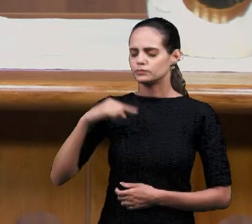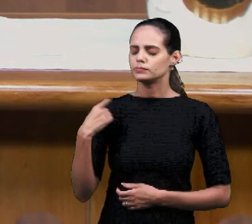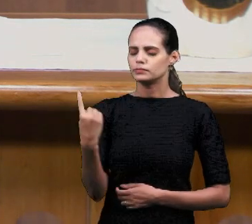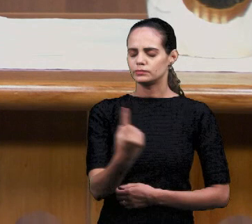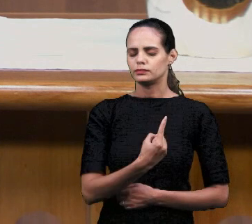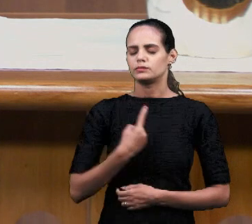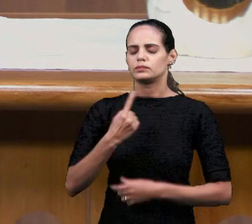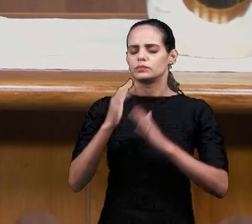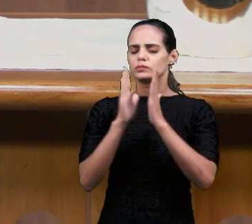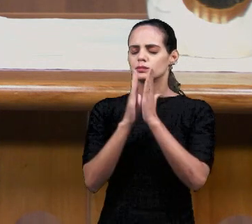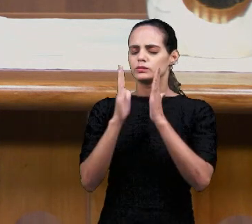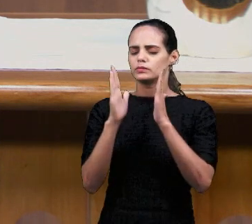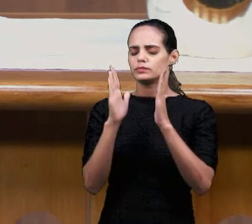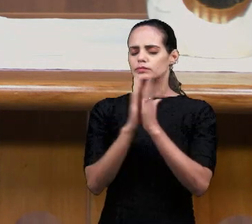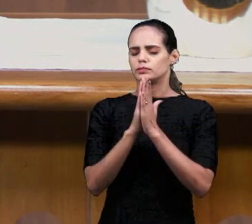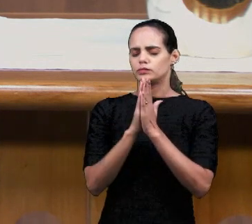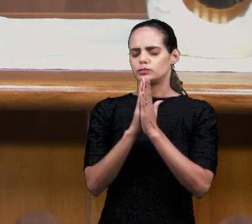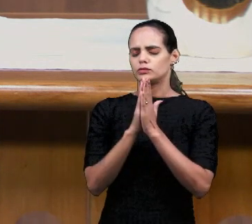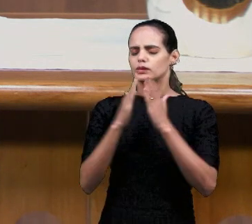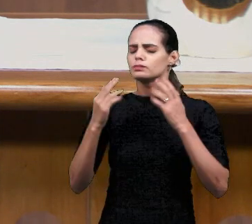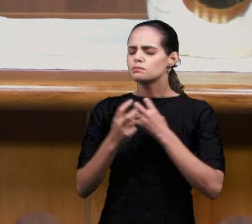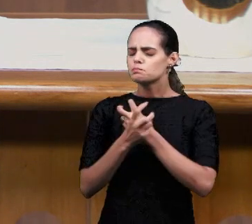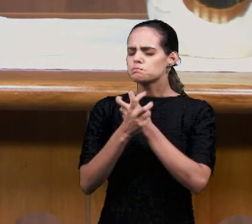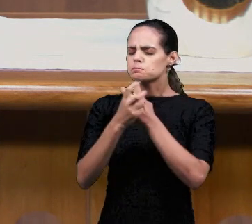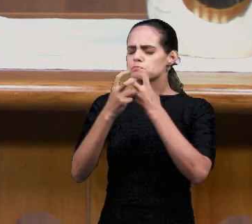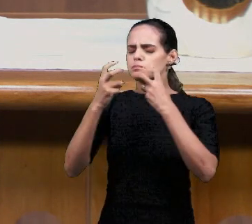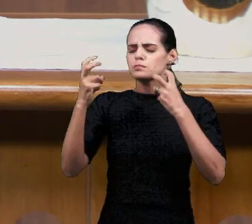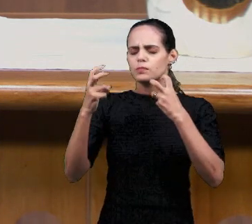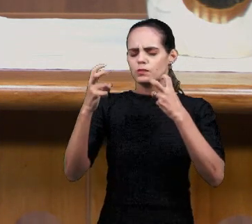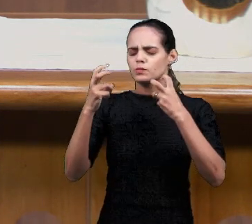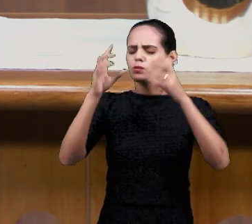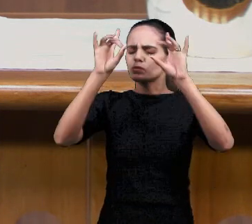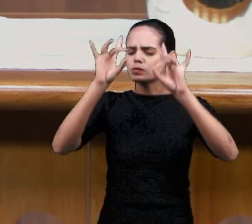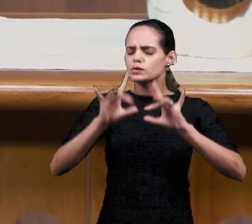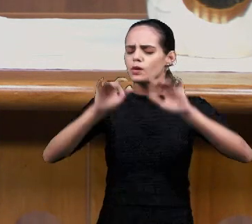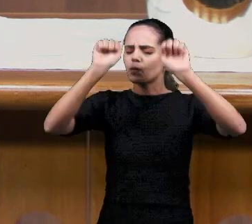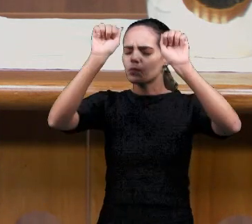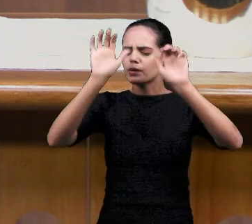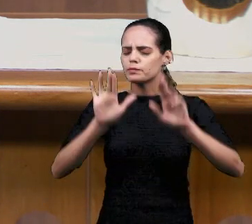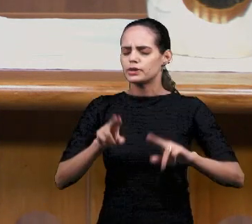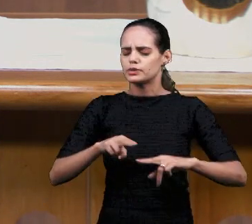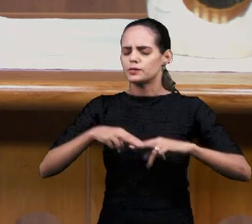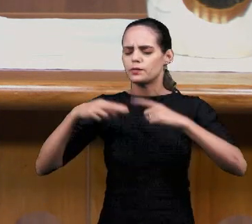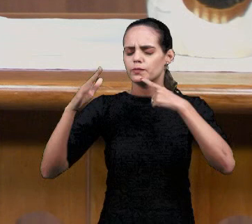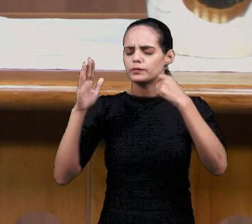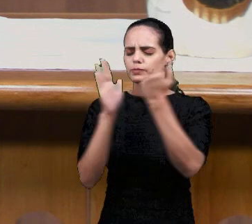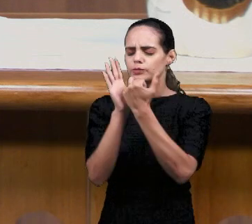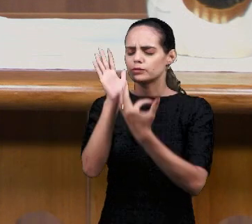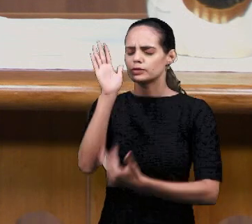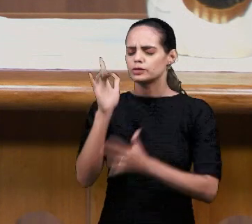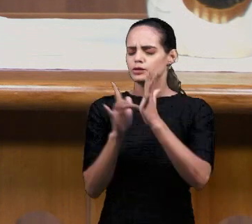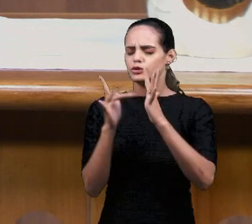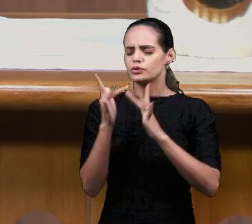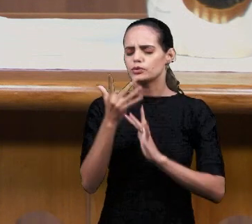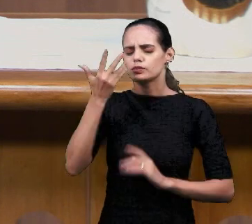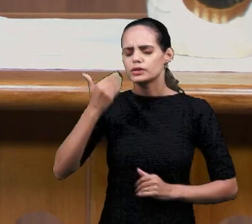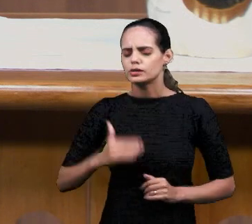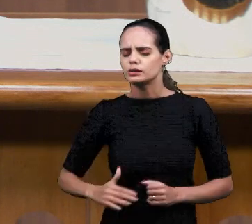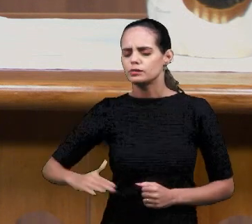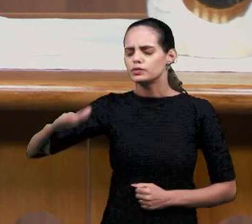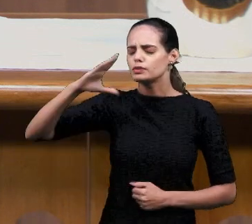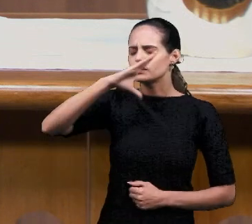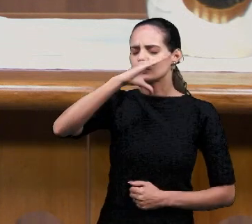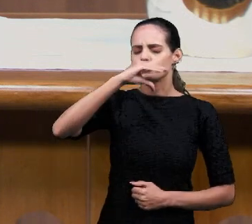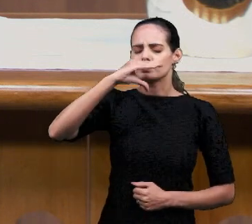te supplions une bénédiction toute spéciale dans le pouvoir du sang de Jésus en faveur de nos enfants intermédiaires et adolescents. Et nous